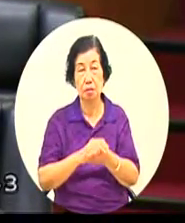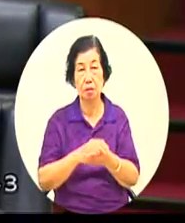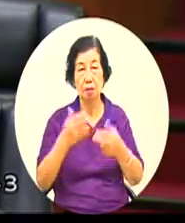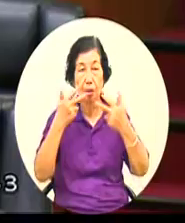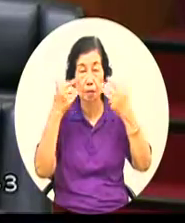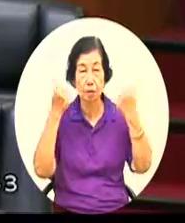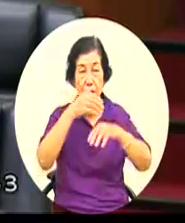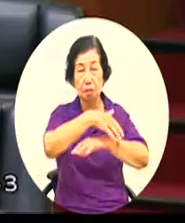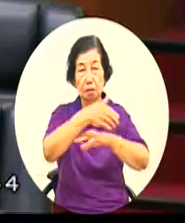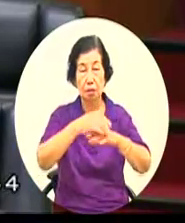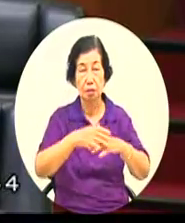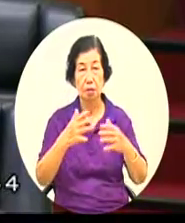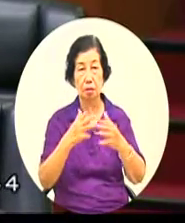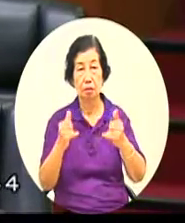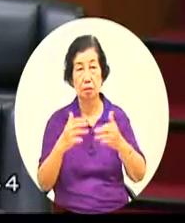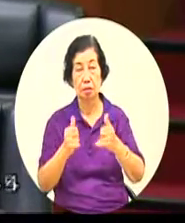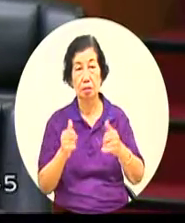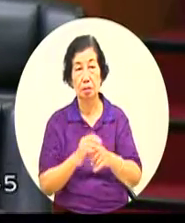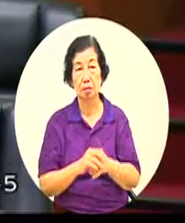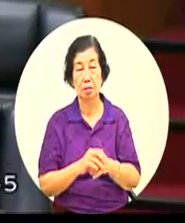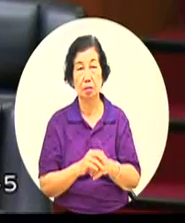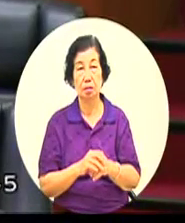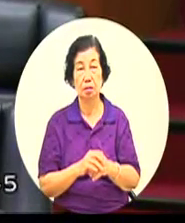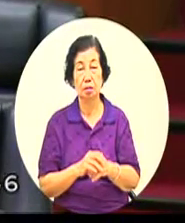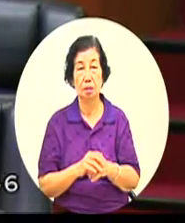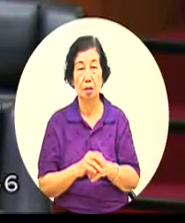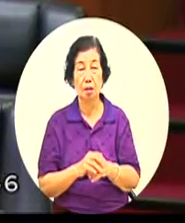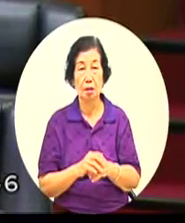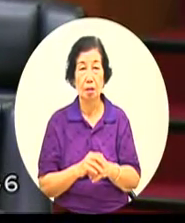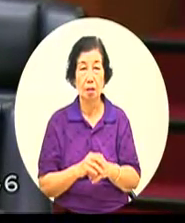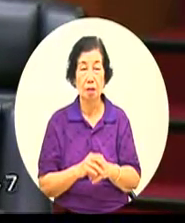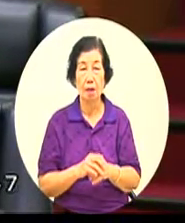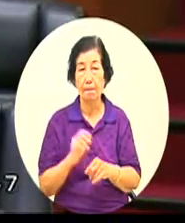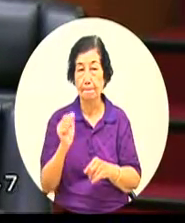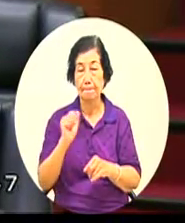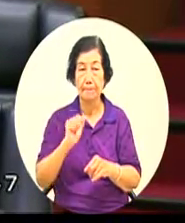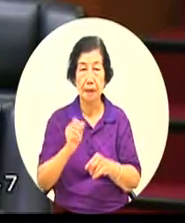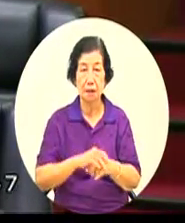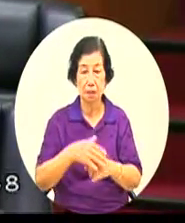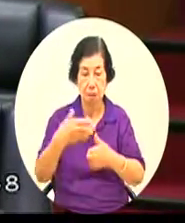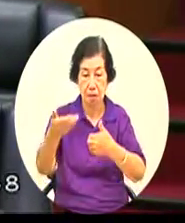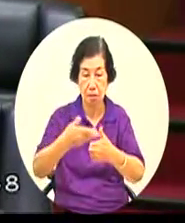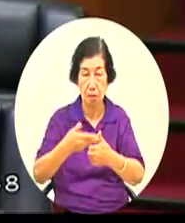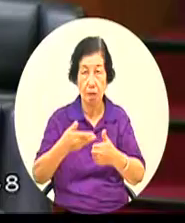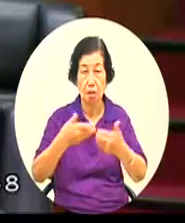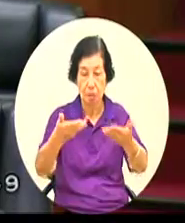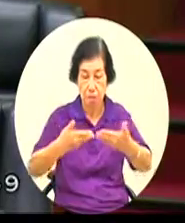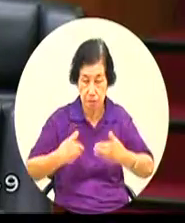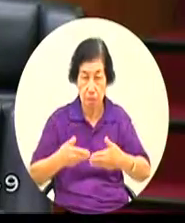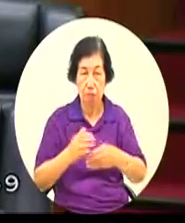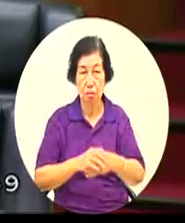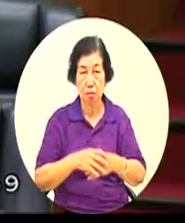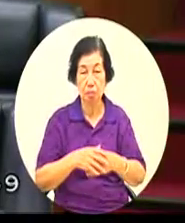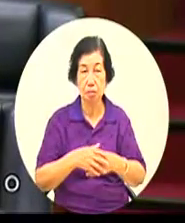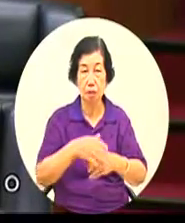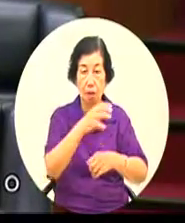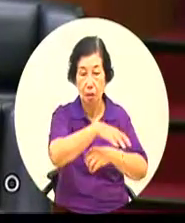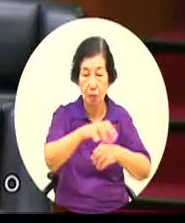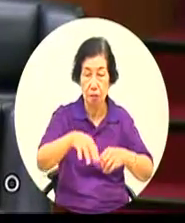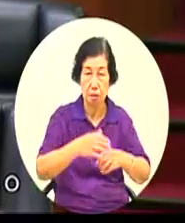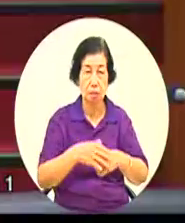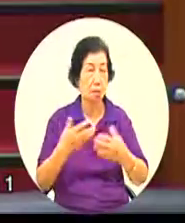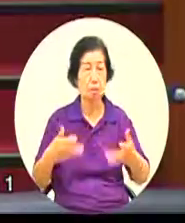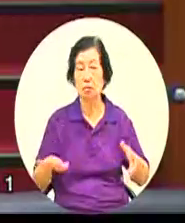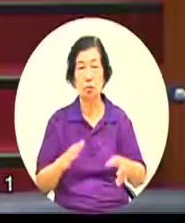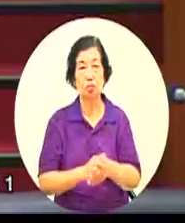生，没有办法接触到更多元的一个环境啊，所以这个部